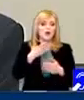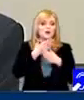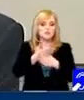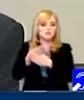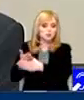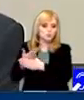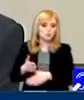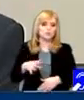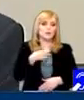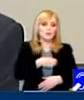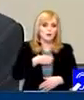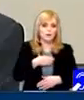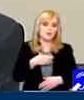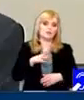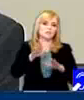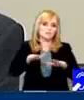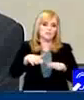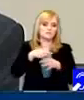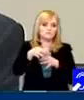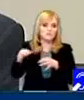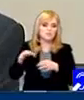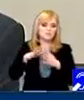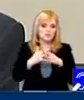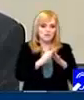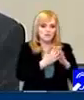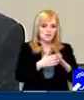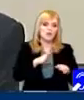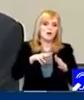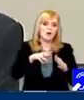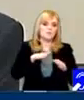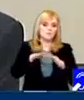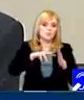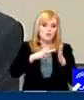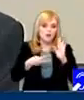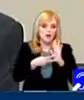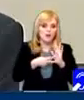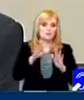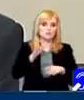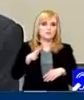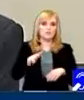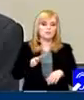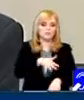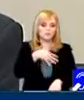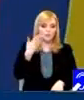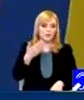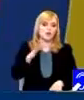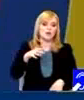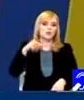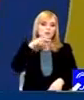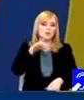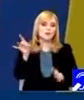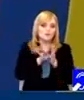ajuta municipalităților să-și implementeze planurile de acțiuni privind energia durabilă, ducând